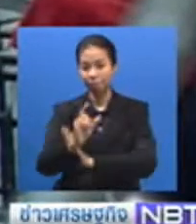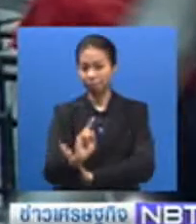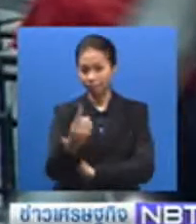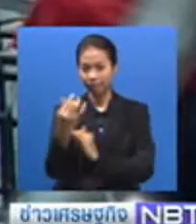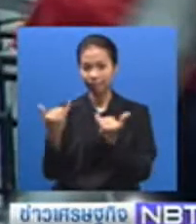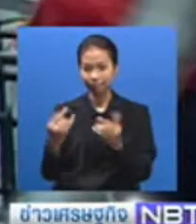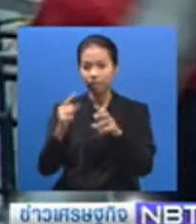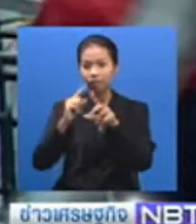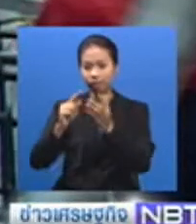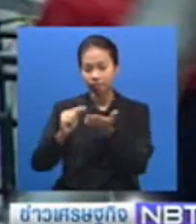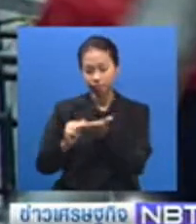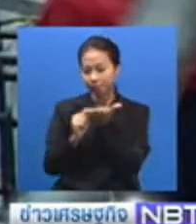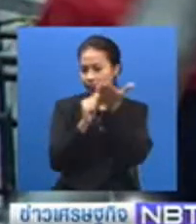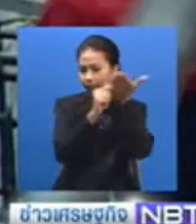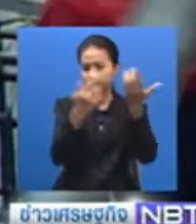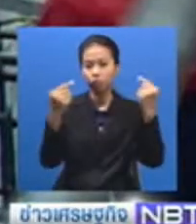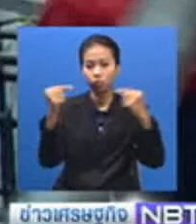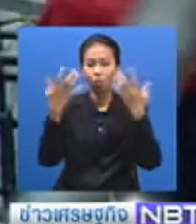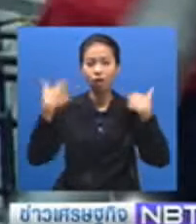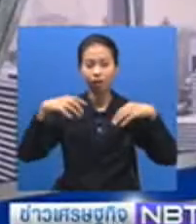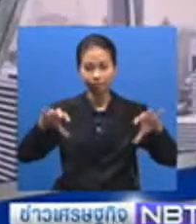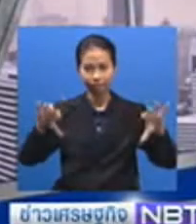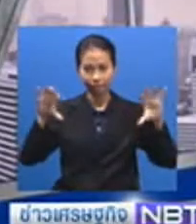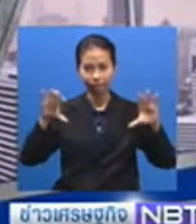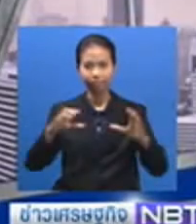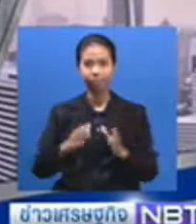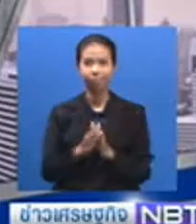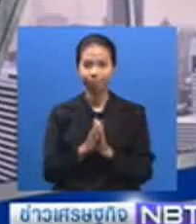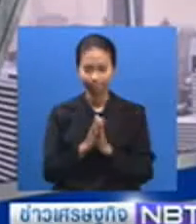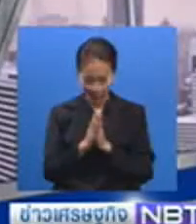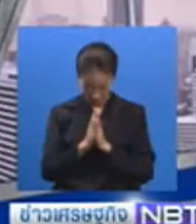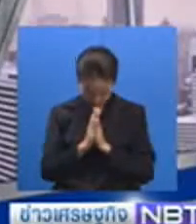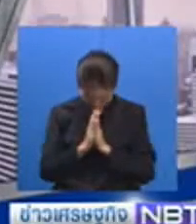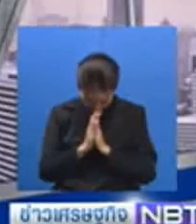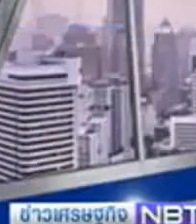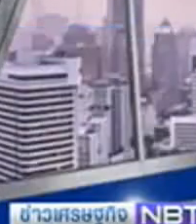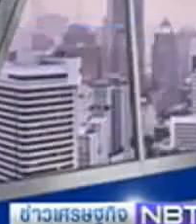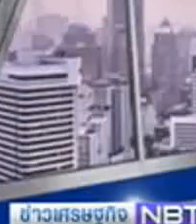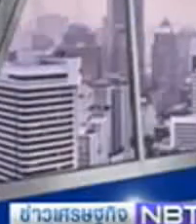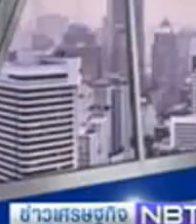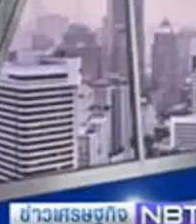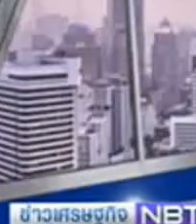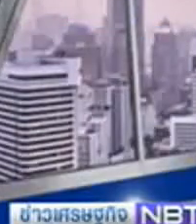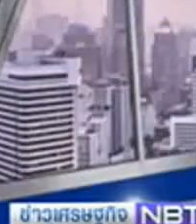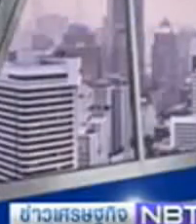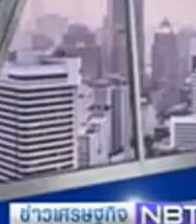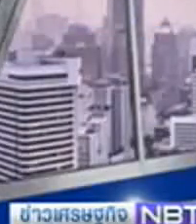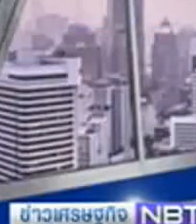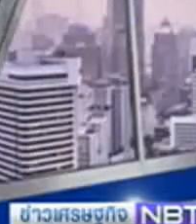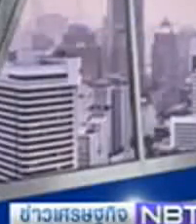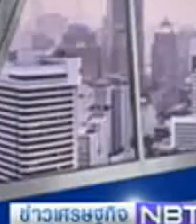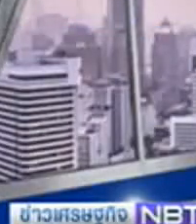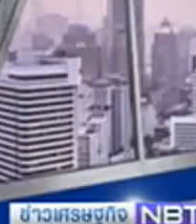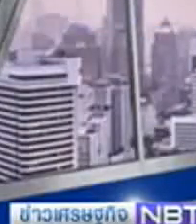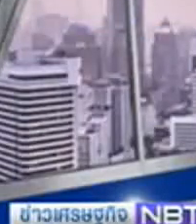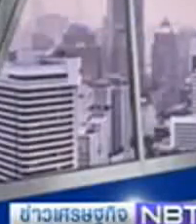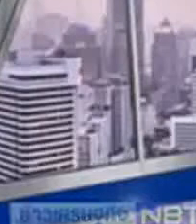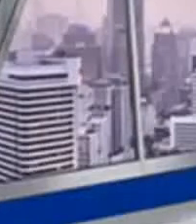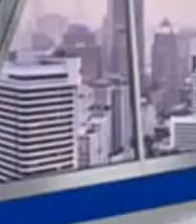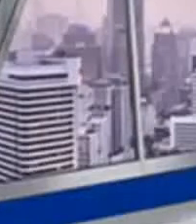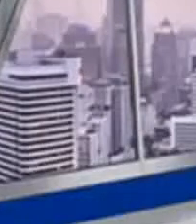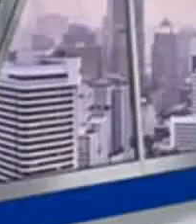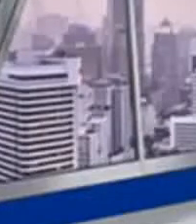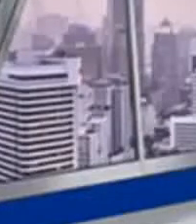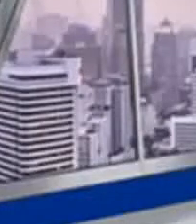จะนำเสนอไปยังรัฐบาลต่อไปค่ะอ่ะค่ะส่วนการซื้อขายหลักทรัพย์ในตลาดหุ้นไทยในภาคเช้าวันนี้นะคะจะชะนีปรับตัว